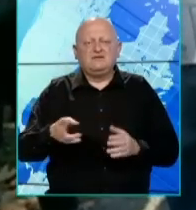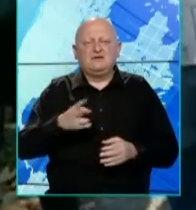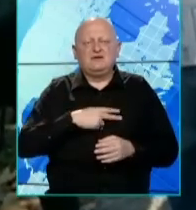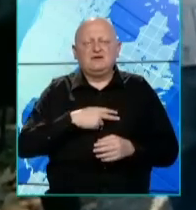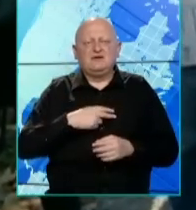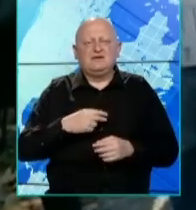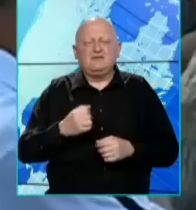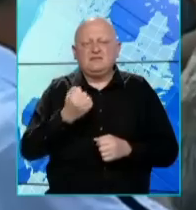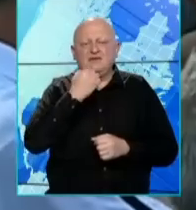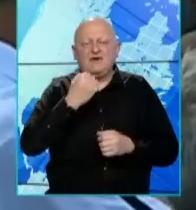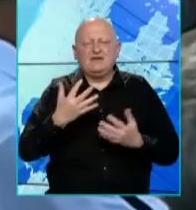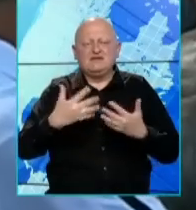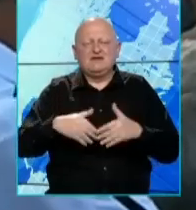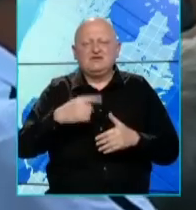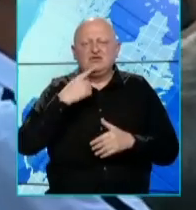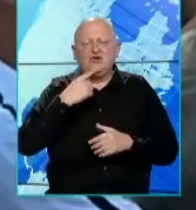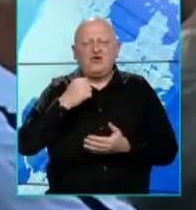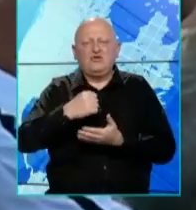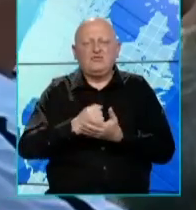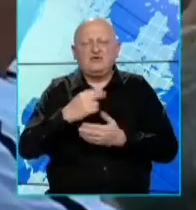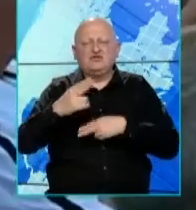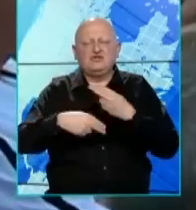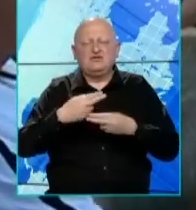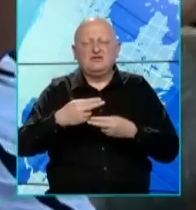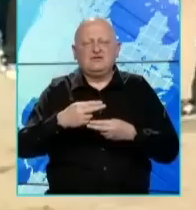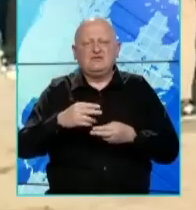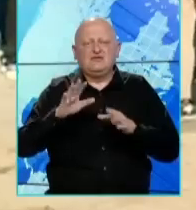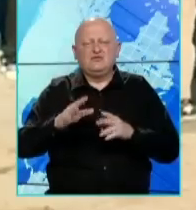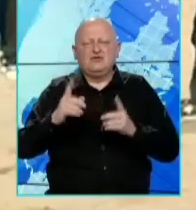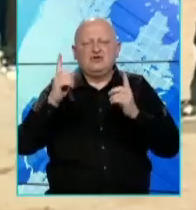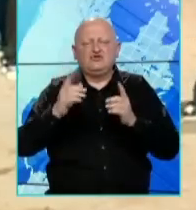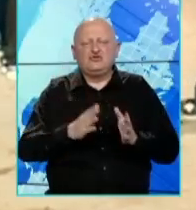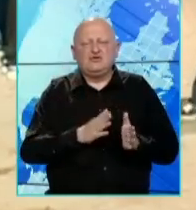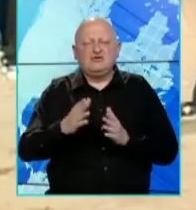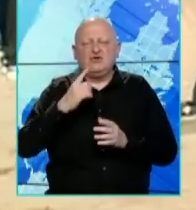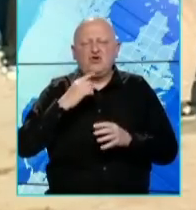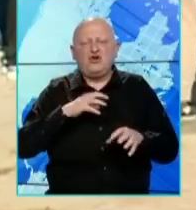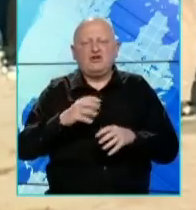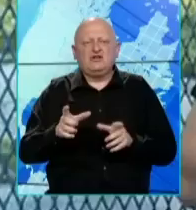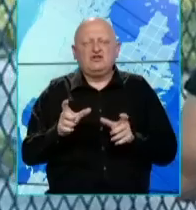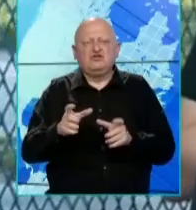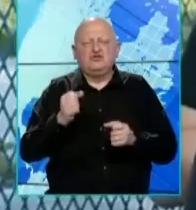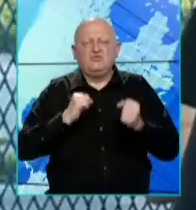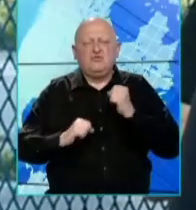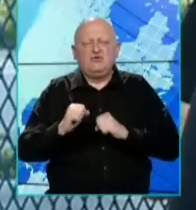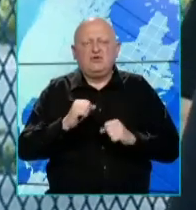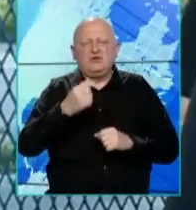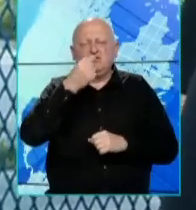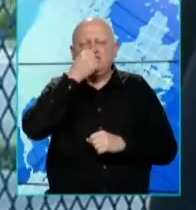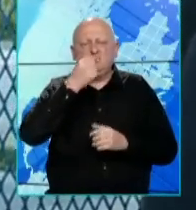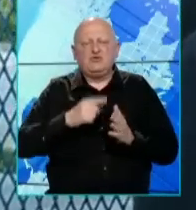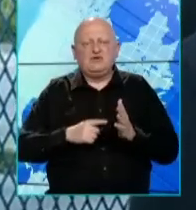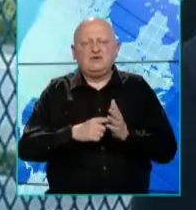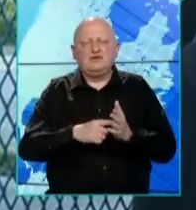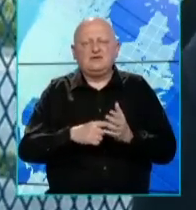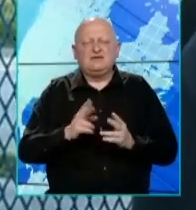kriminalnu privatizaciju, koja je potvrđena revizijom, te na spore sudske procese koji radnike drže u agoniji. Za ponedjeljak je